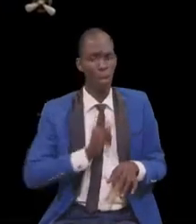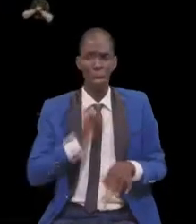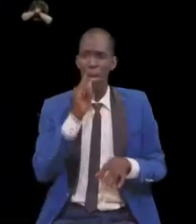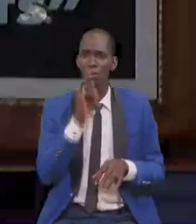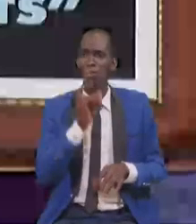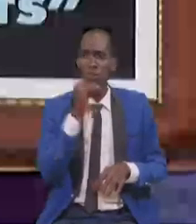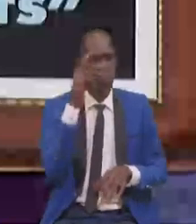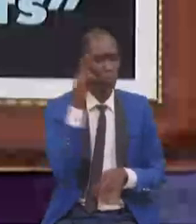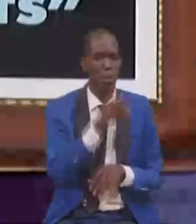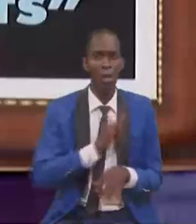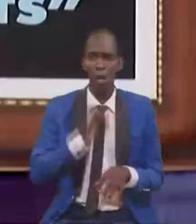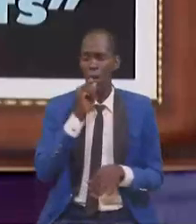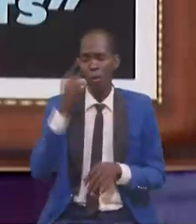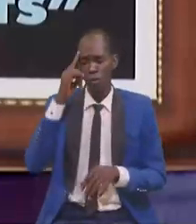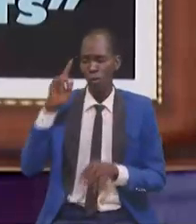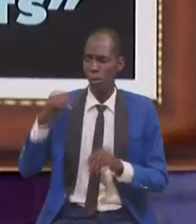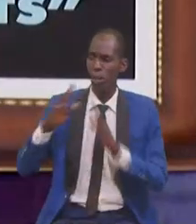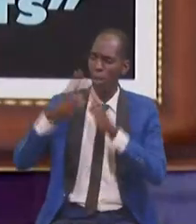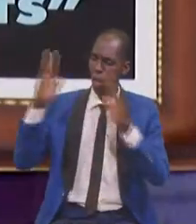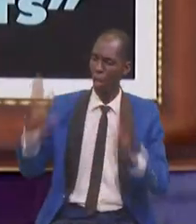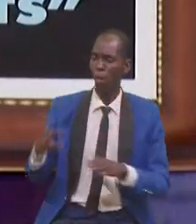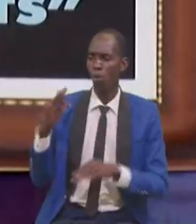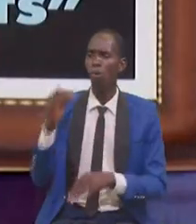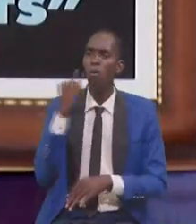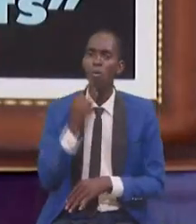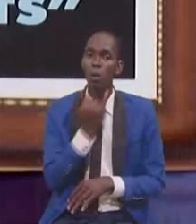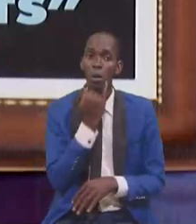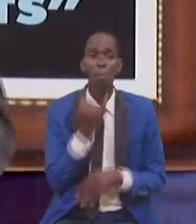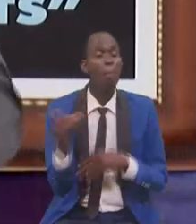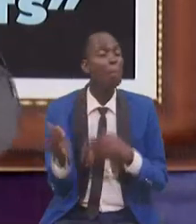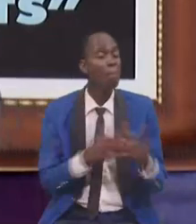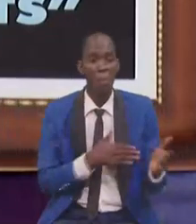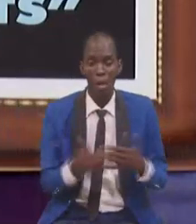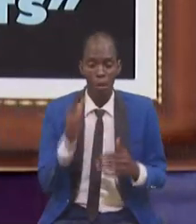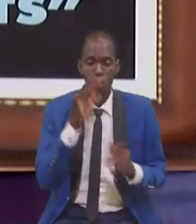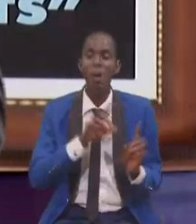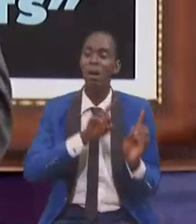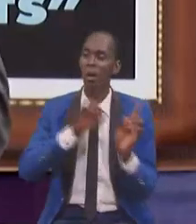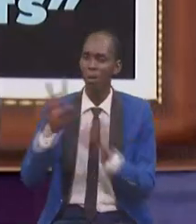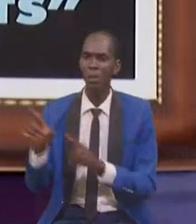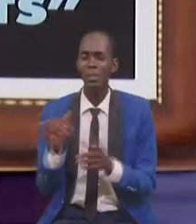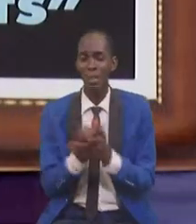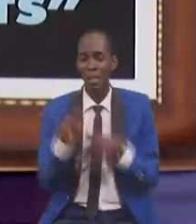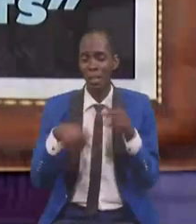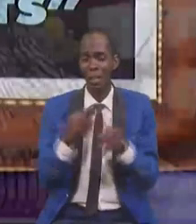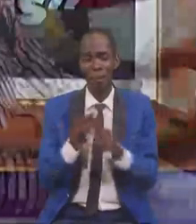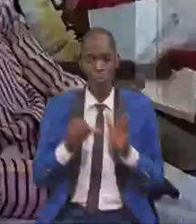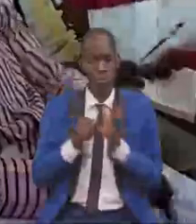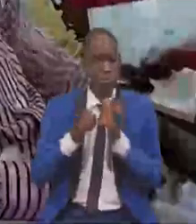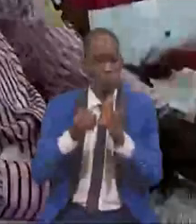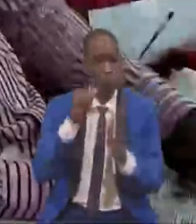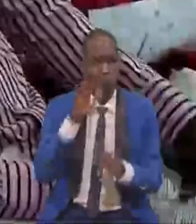aux brebis perdues de la maison d'Israël. Tout de même, la femme est venue. De telles personnes ne seront